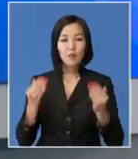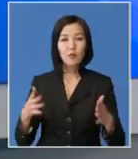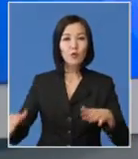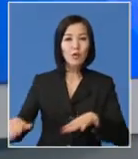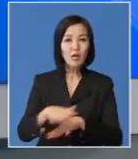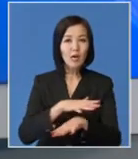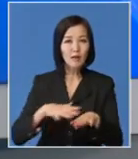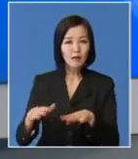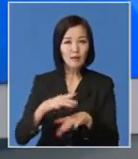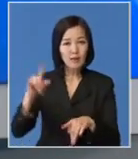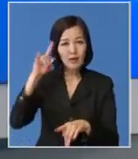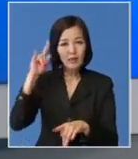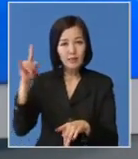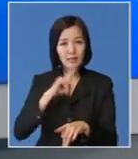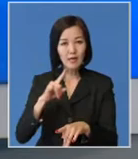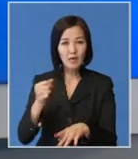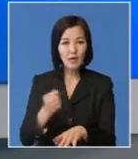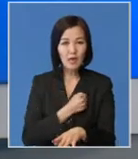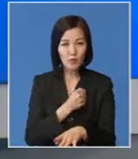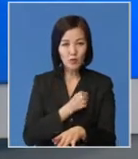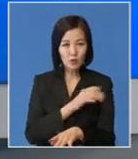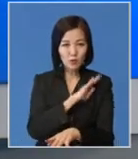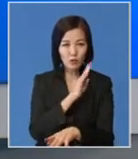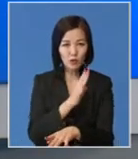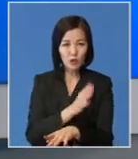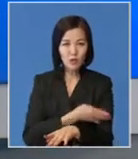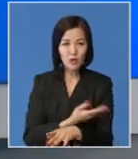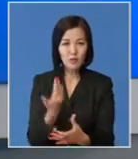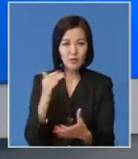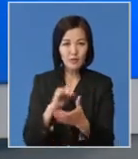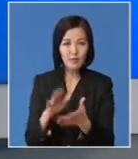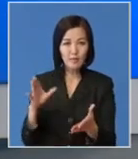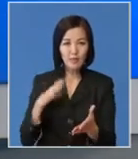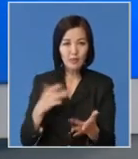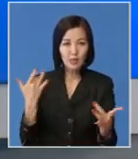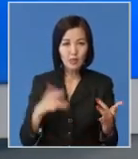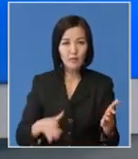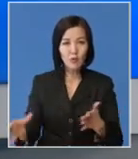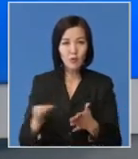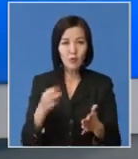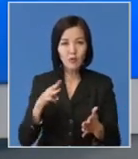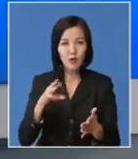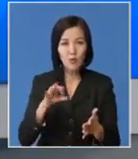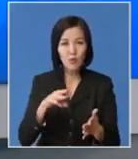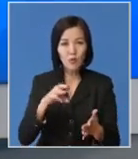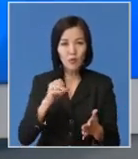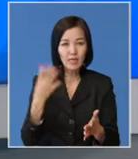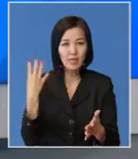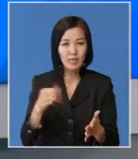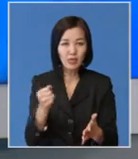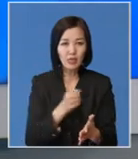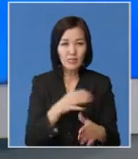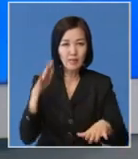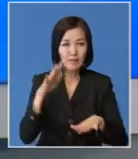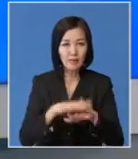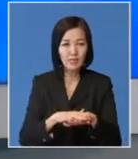Бүгін бүкіл ел қазақ қарулы күштерінің қуатын тағы да бір мәрте танып білді. Жамбыл облысындағы Отар 40-шы әскери базасында отан қорғаушылар